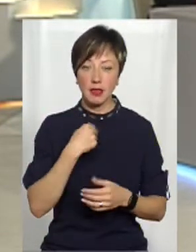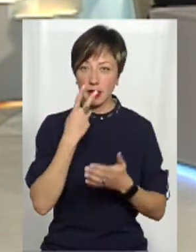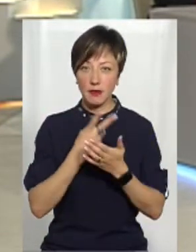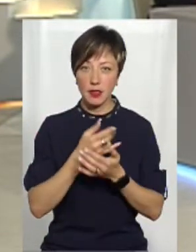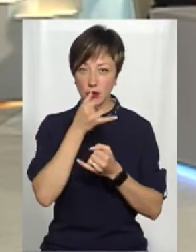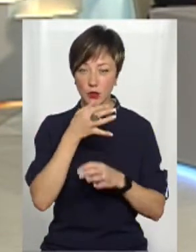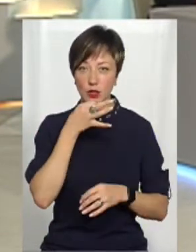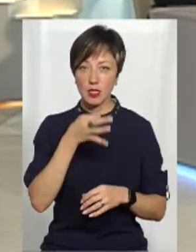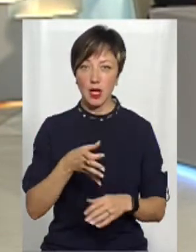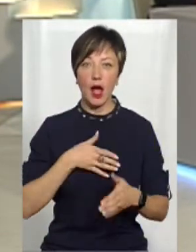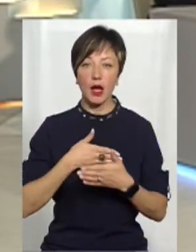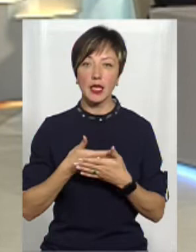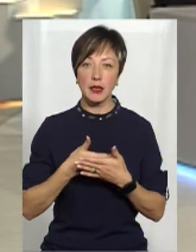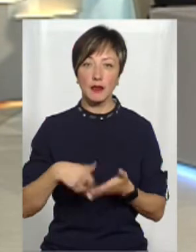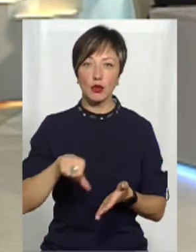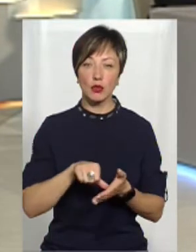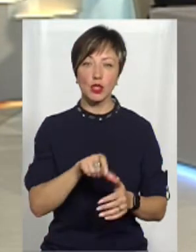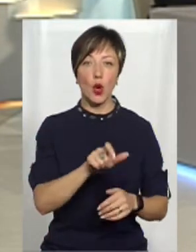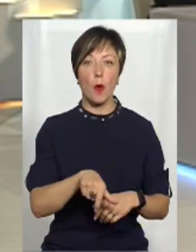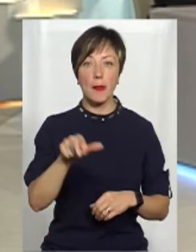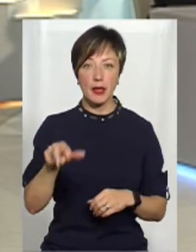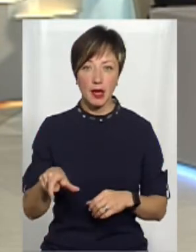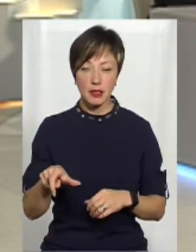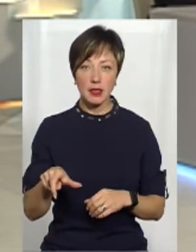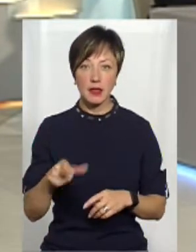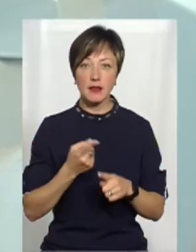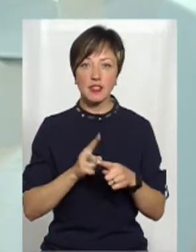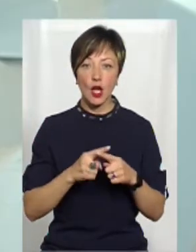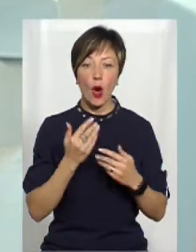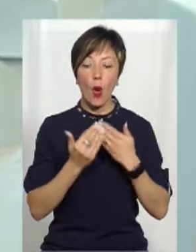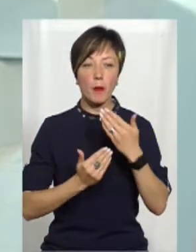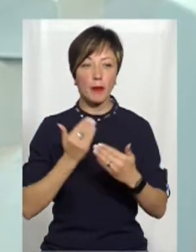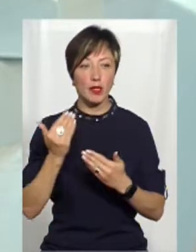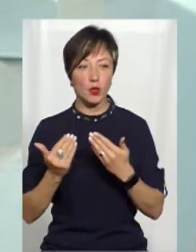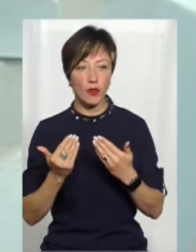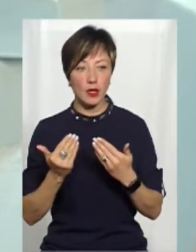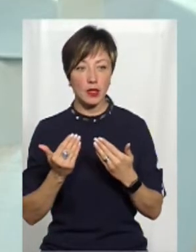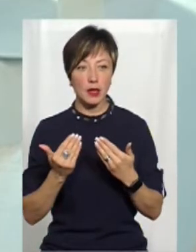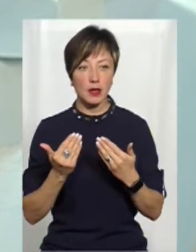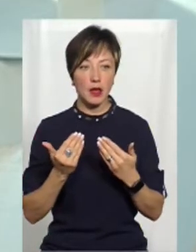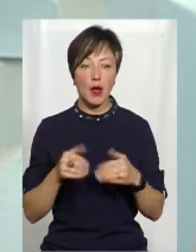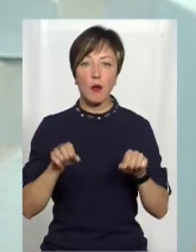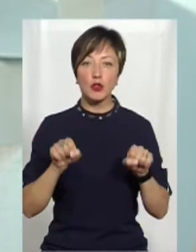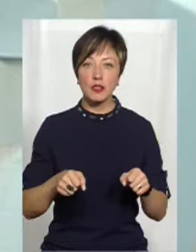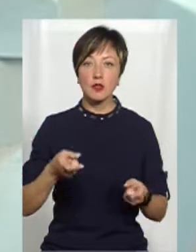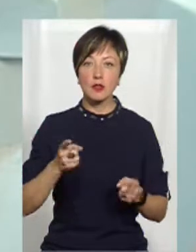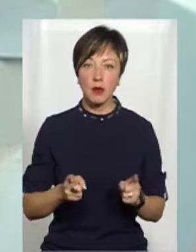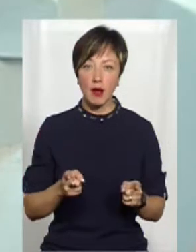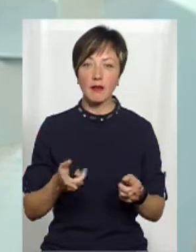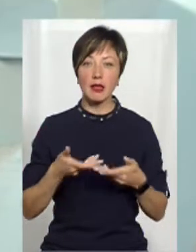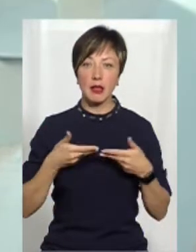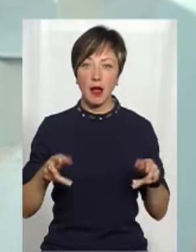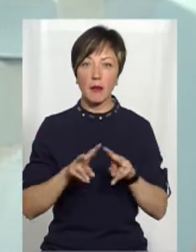можу сказати, що там активно дуже участь беруть громадяни в цих опитуваннях. Ну, можливо, справді, нам,